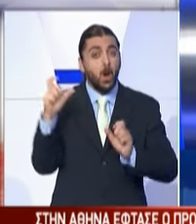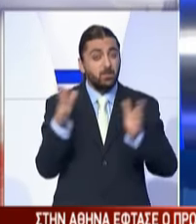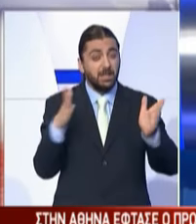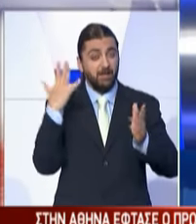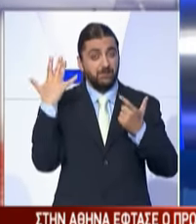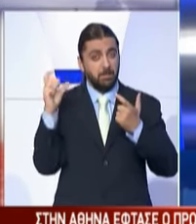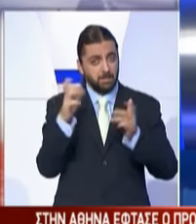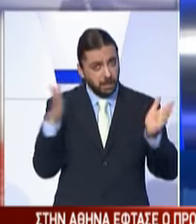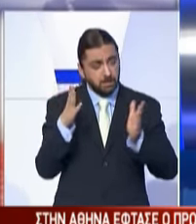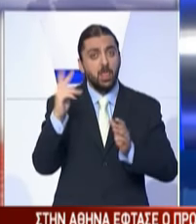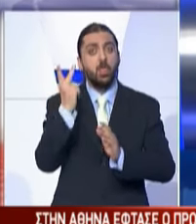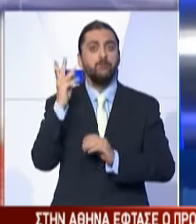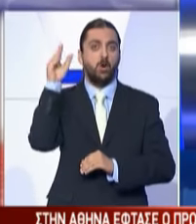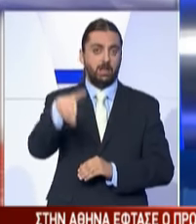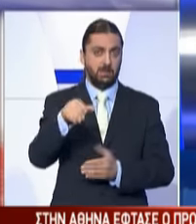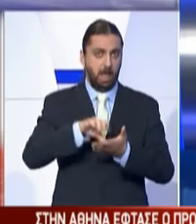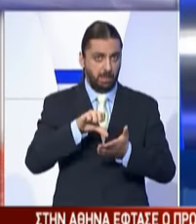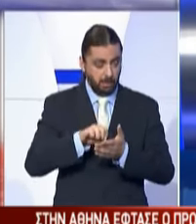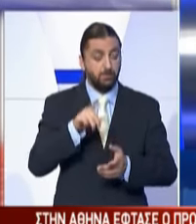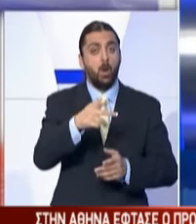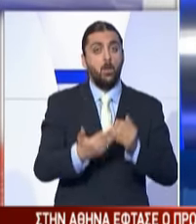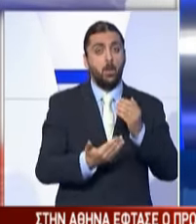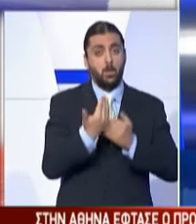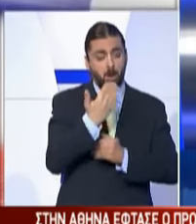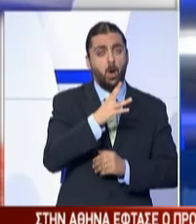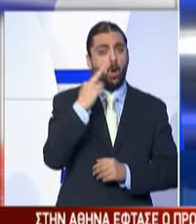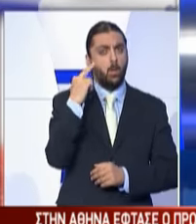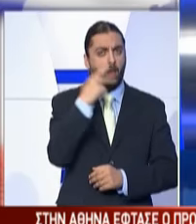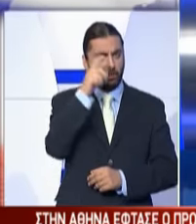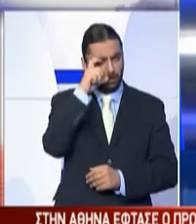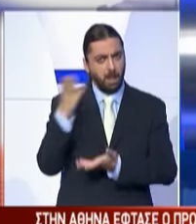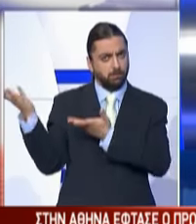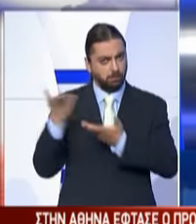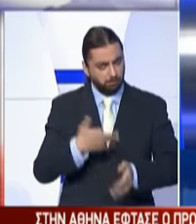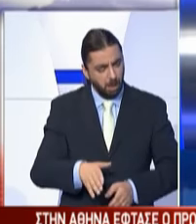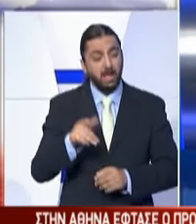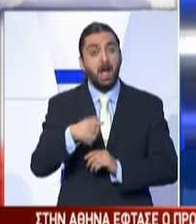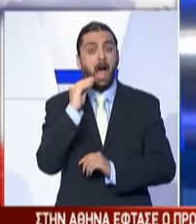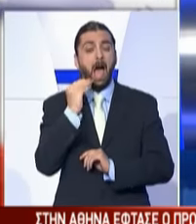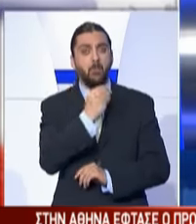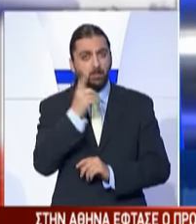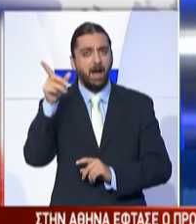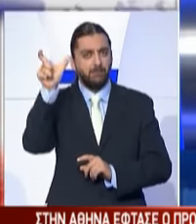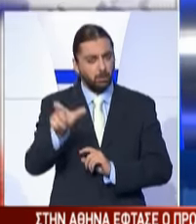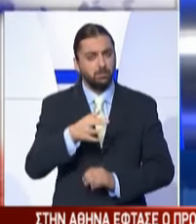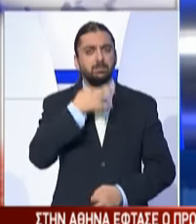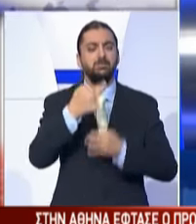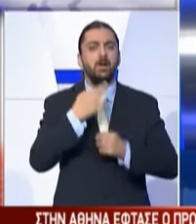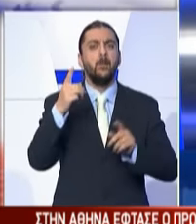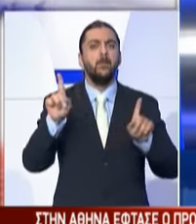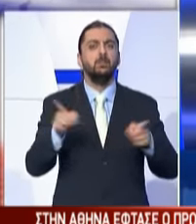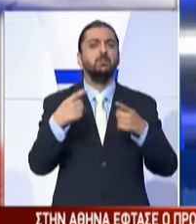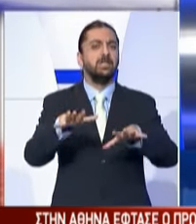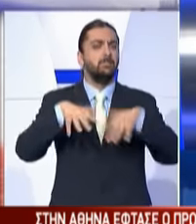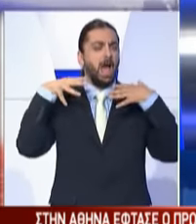πρώην επικεφαλής του Eurogroup υποδέχθηκε ο Πρωθυπουργός, ενώ το απόγευμα θα μιλήσει σε εκδήλωση για το ευρώ και τις προοπτικές του στο Μέγαρο Μουσικής.